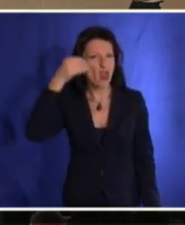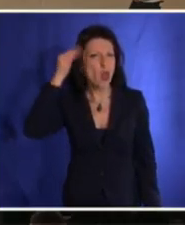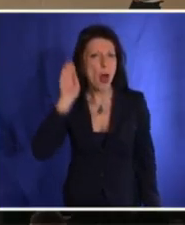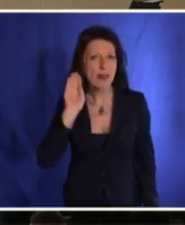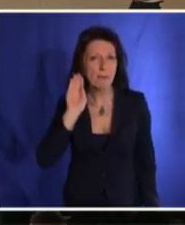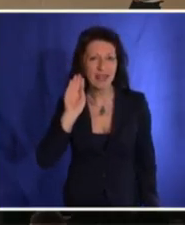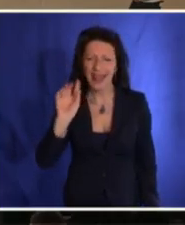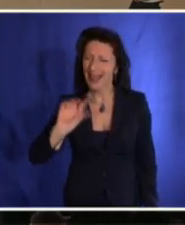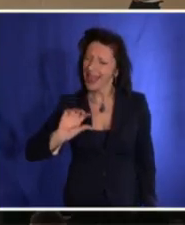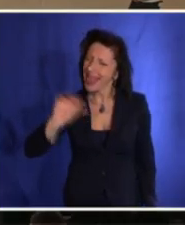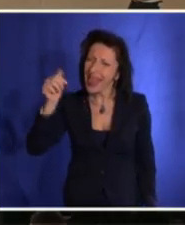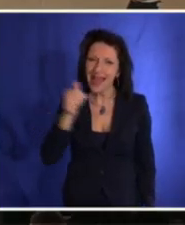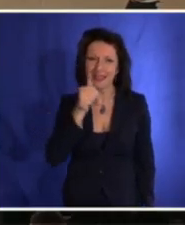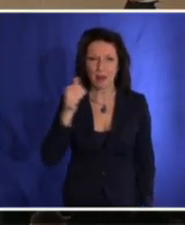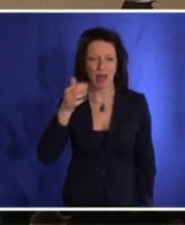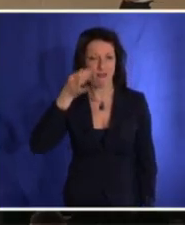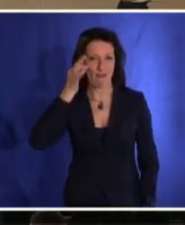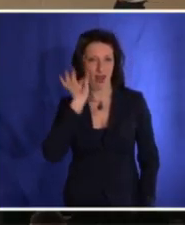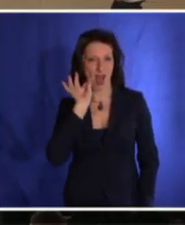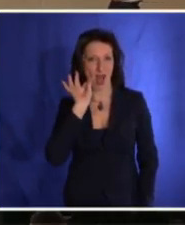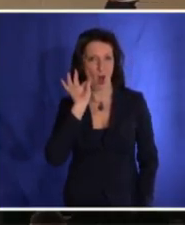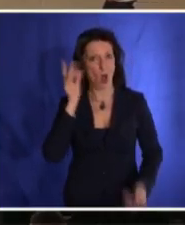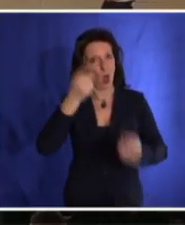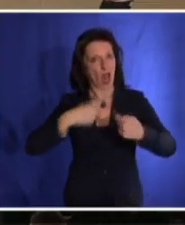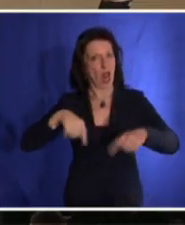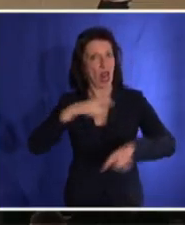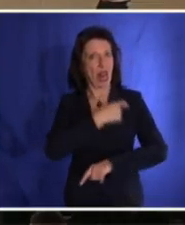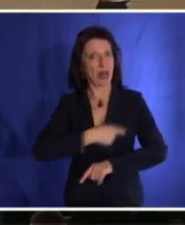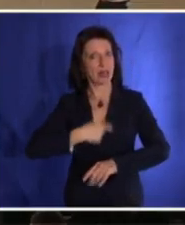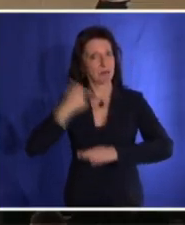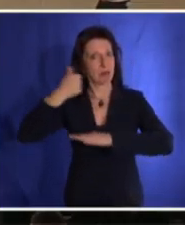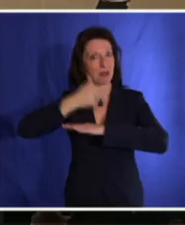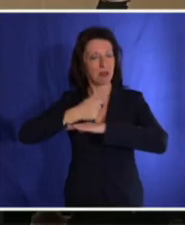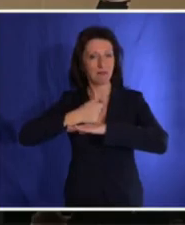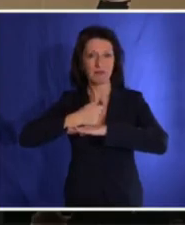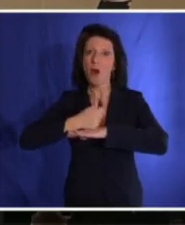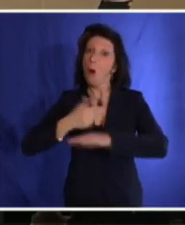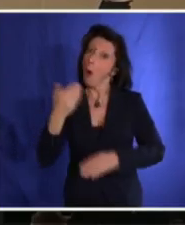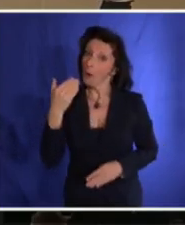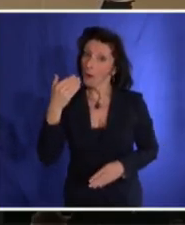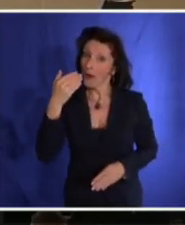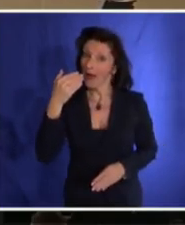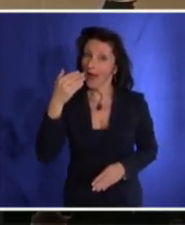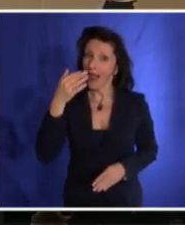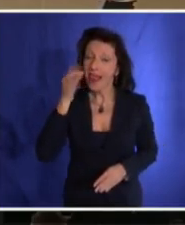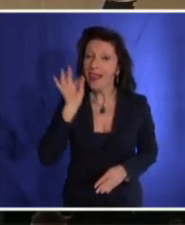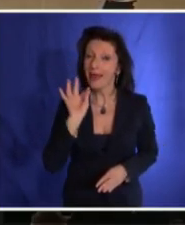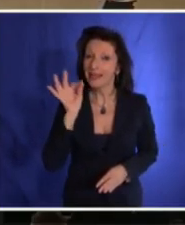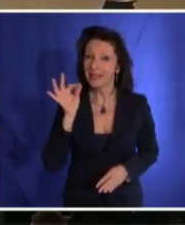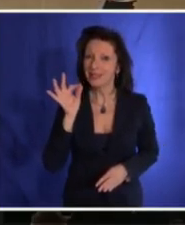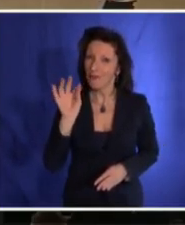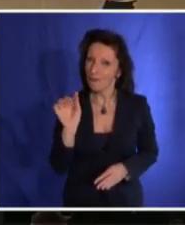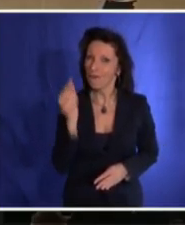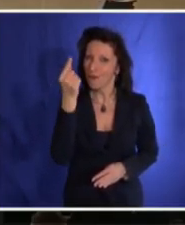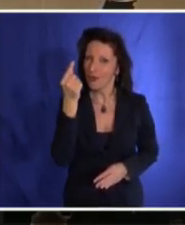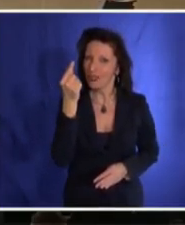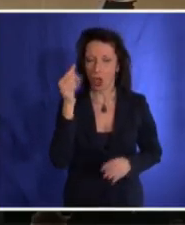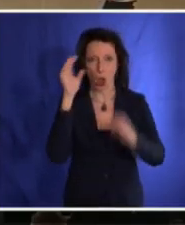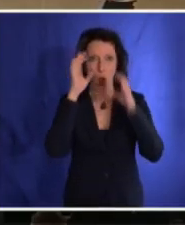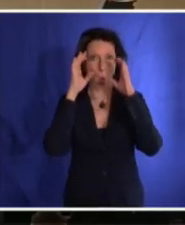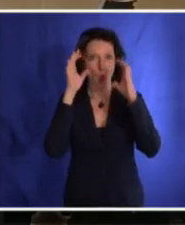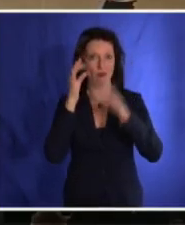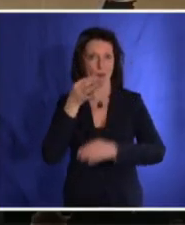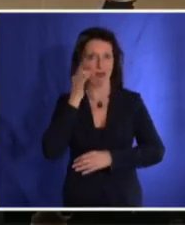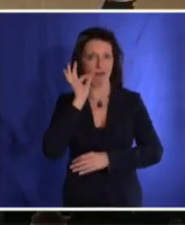als Frau die Landespartei übernimmt, und Lady is first, wenn unsere Organisation der ÖVP-Frauen das